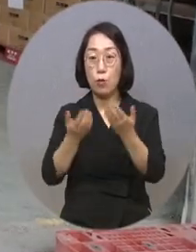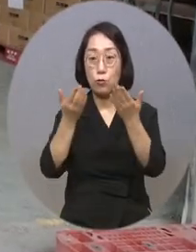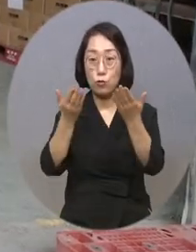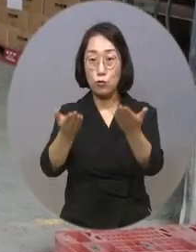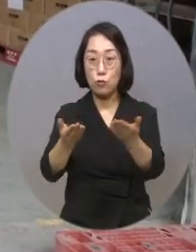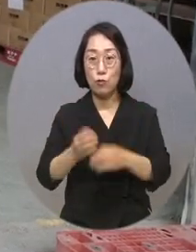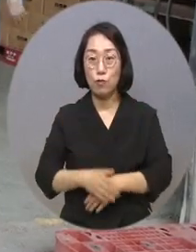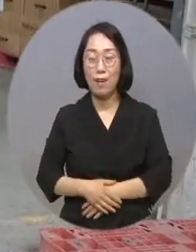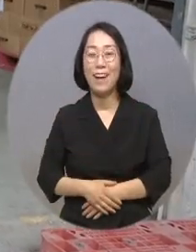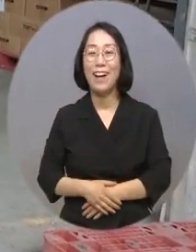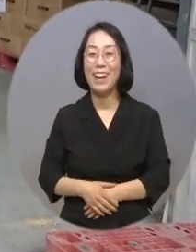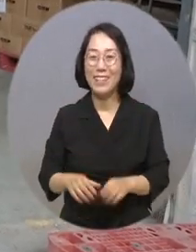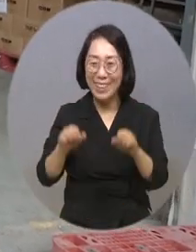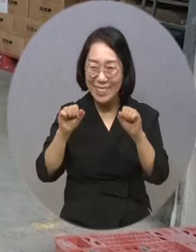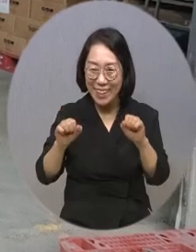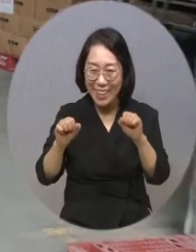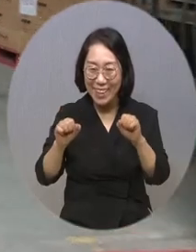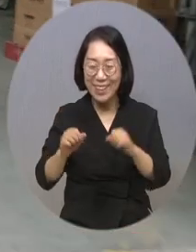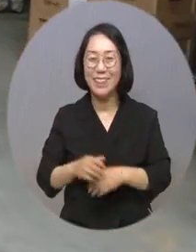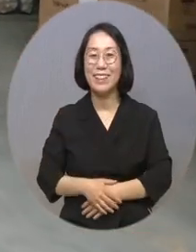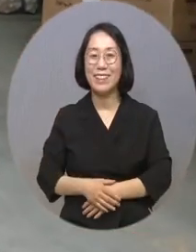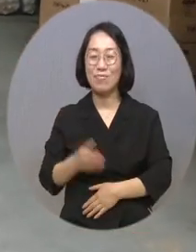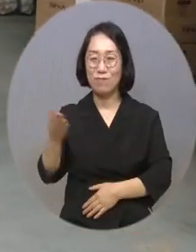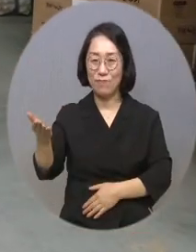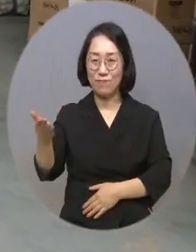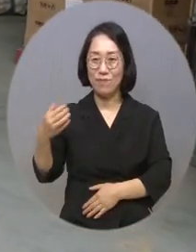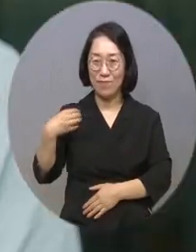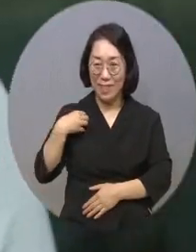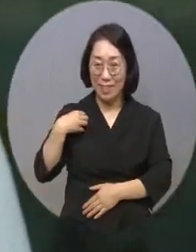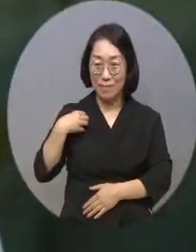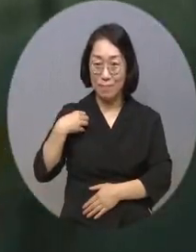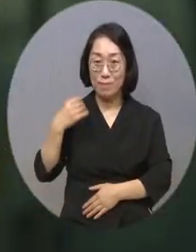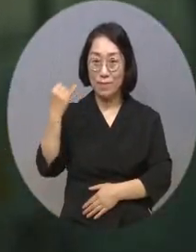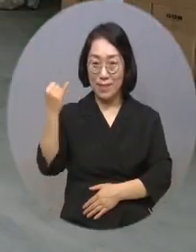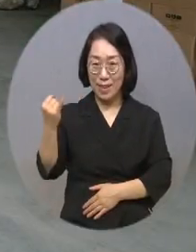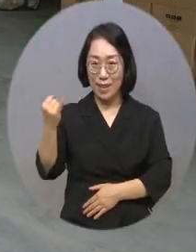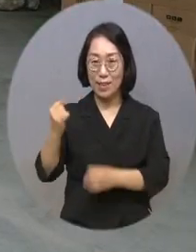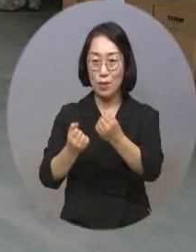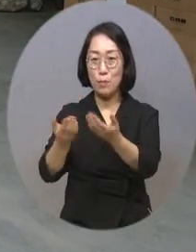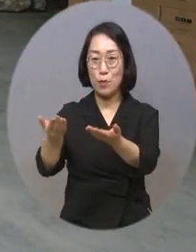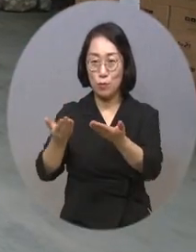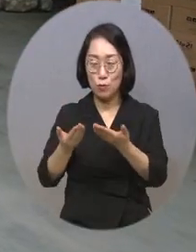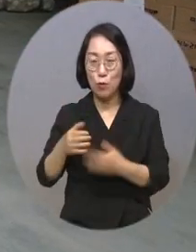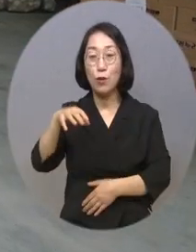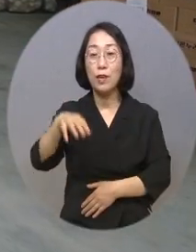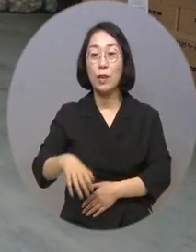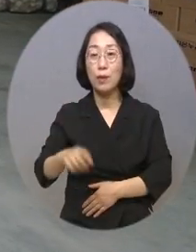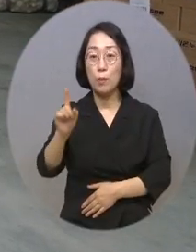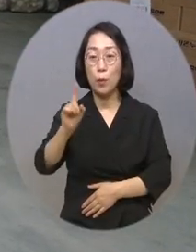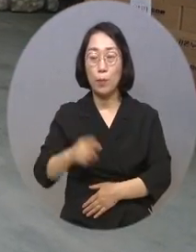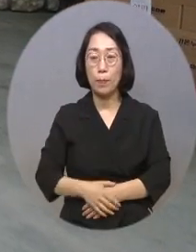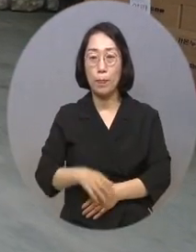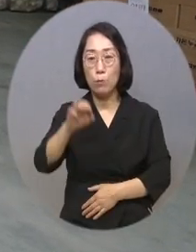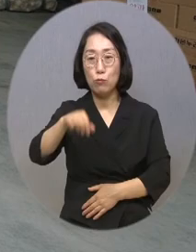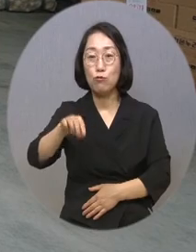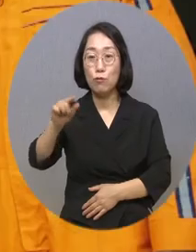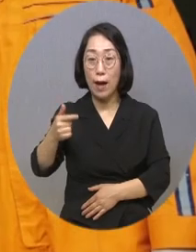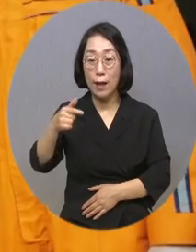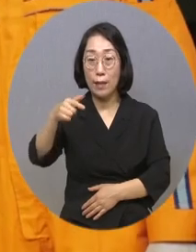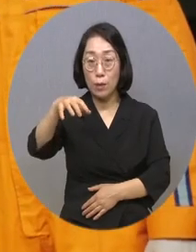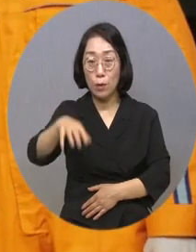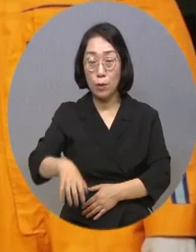조부님! 조부님께서 다시 들어가겠습니다. 여기가 어디죠? 여기는 무안에